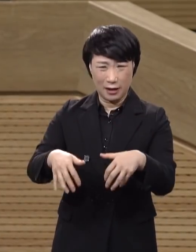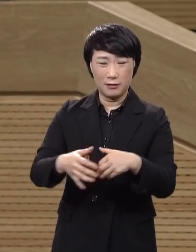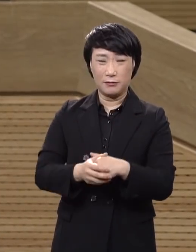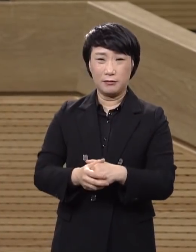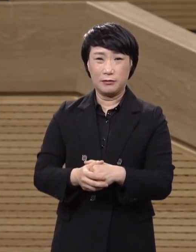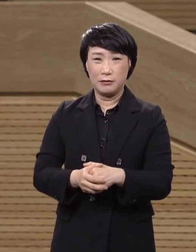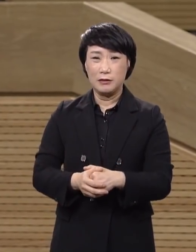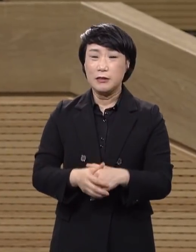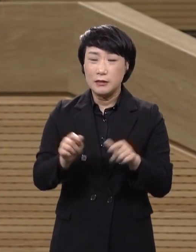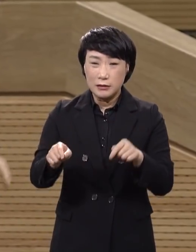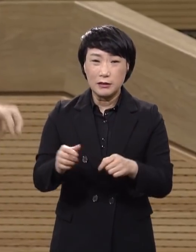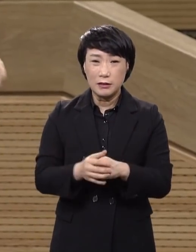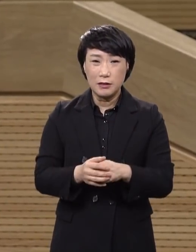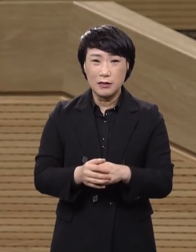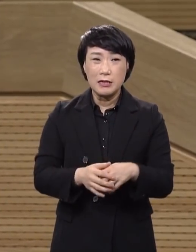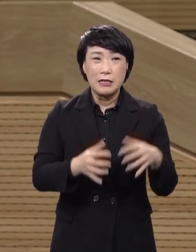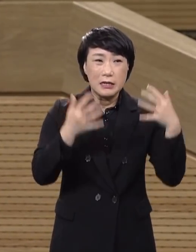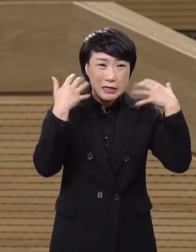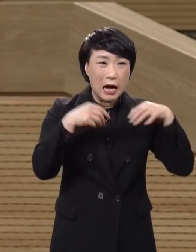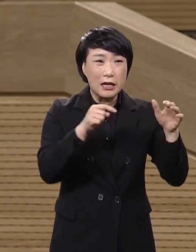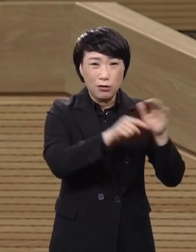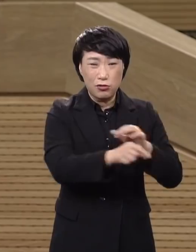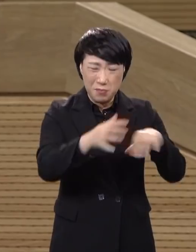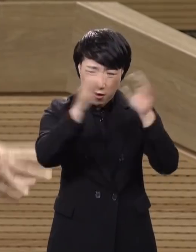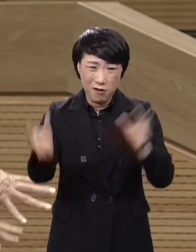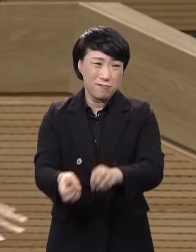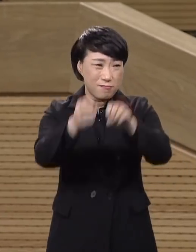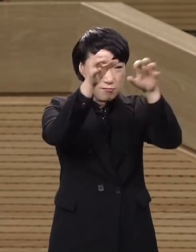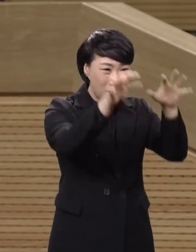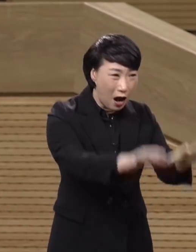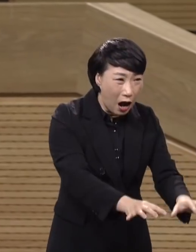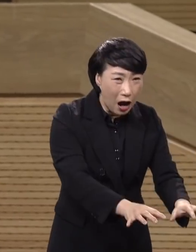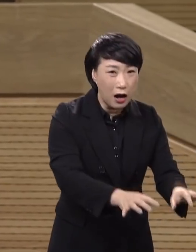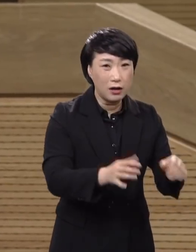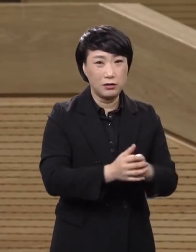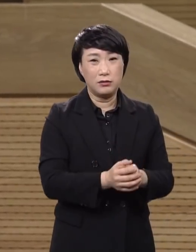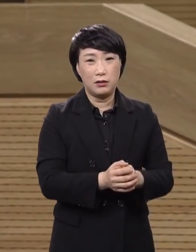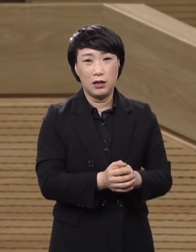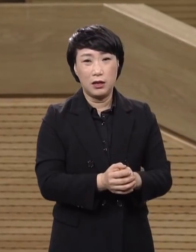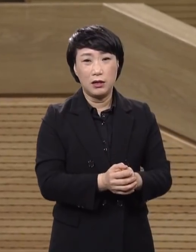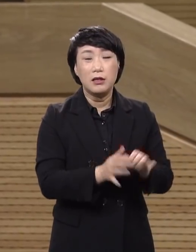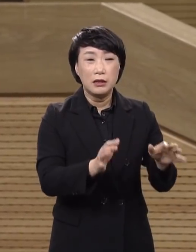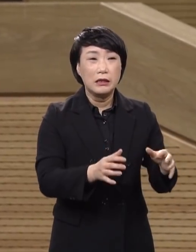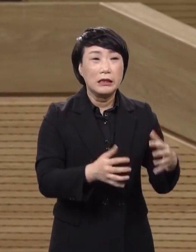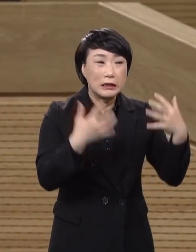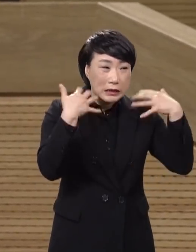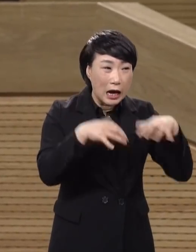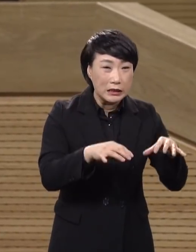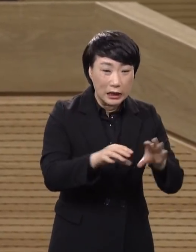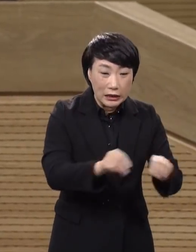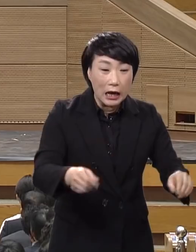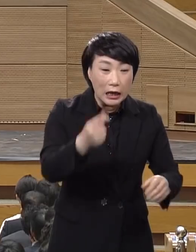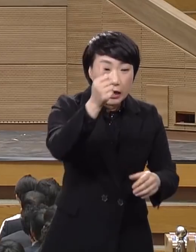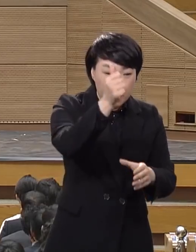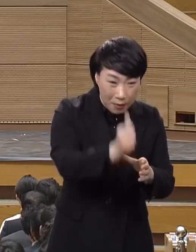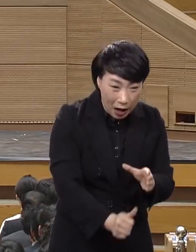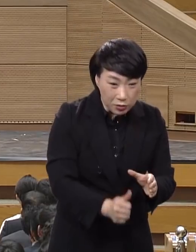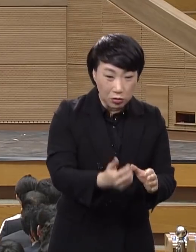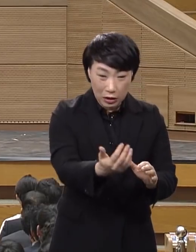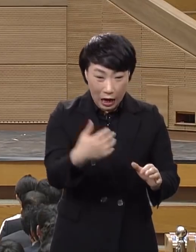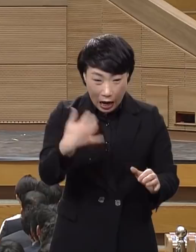잡아오너라 하고 사자굴에 다 집어넣었는데, 사자가 그들이 땅에 닿기